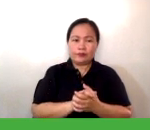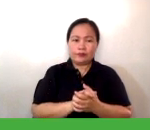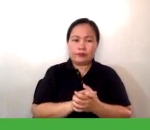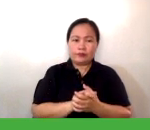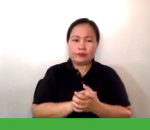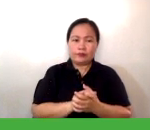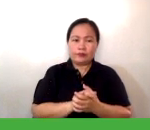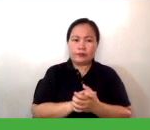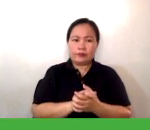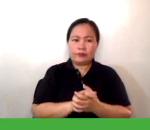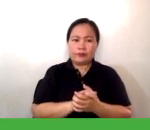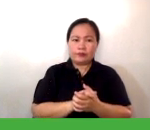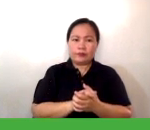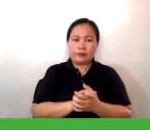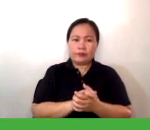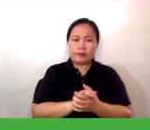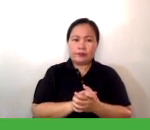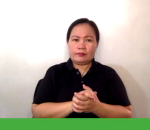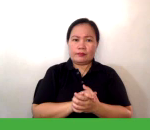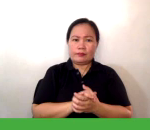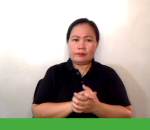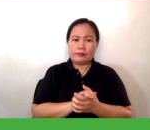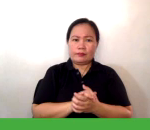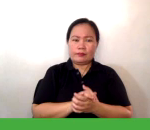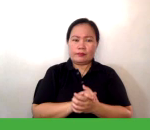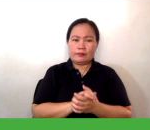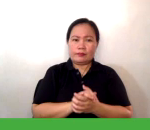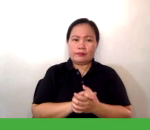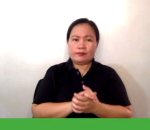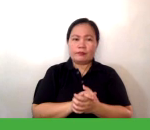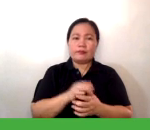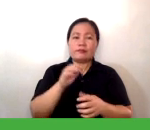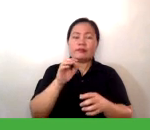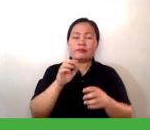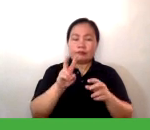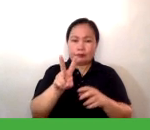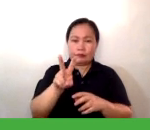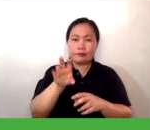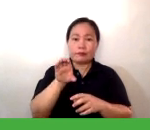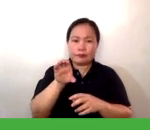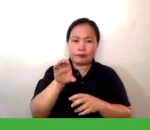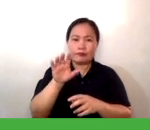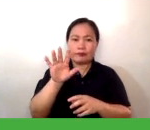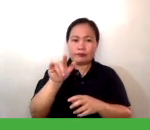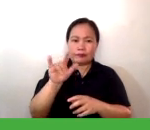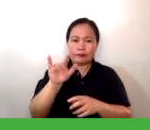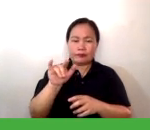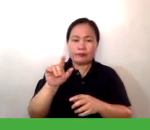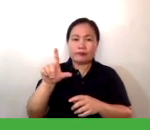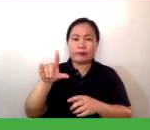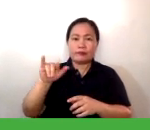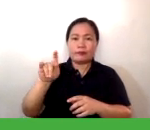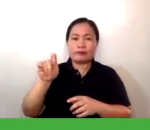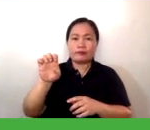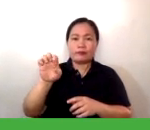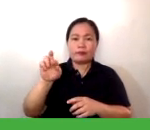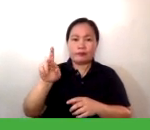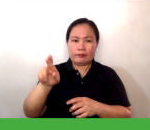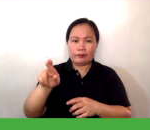Okay? So, since dinivide natin to ilang 1,000 meron dito, nakuha natin 225,